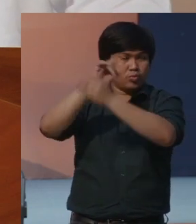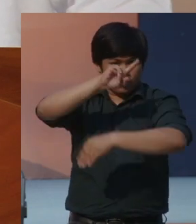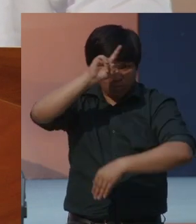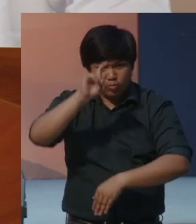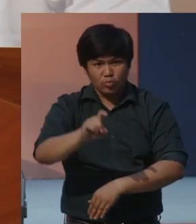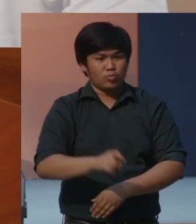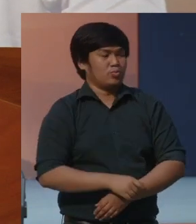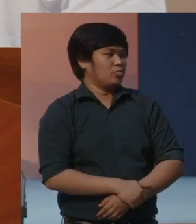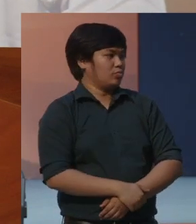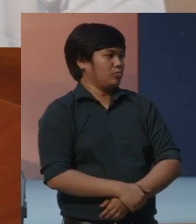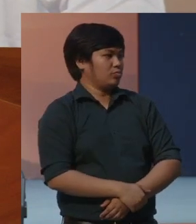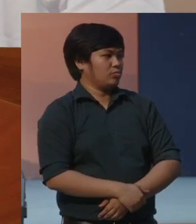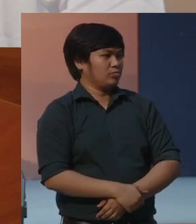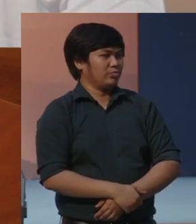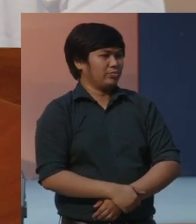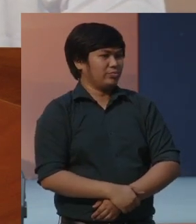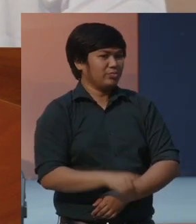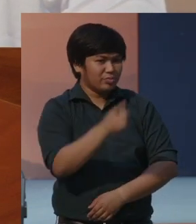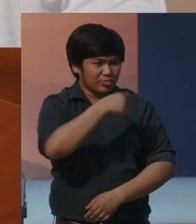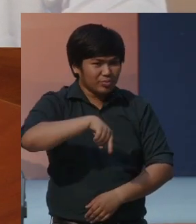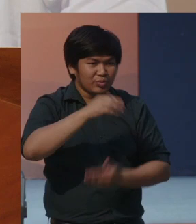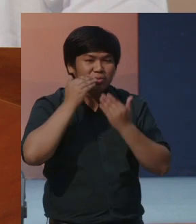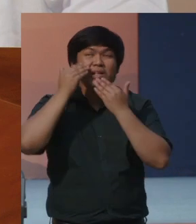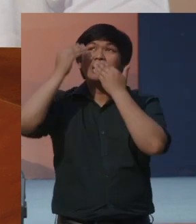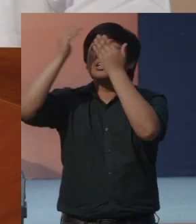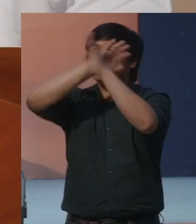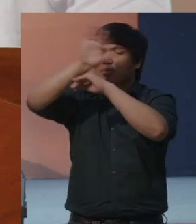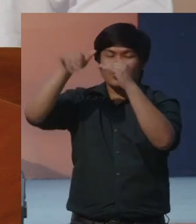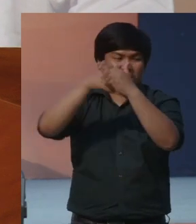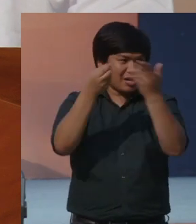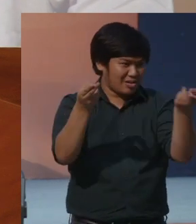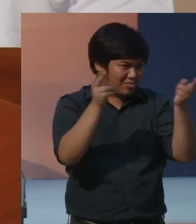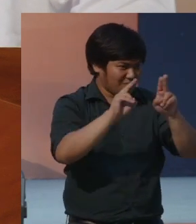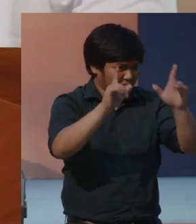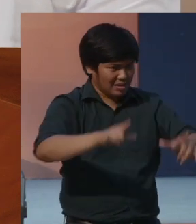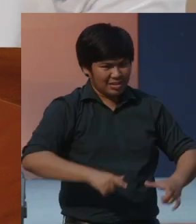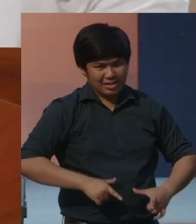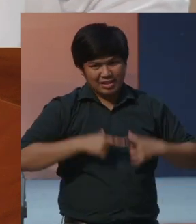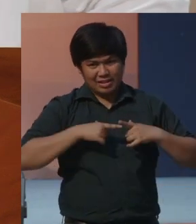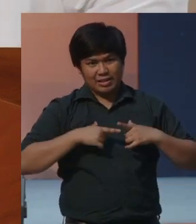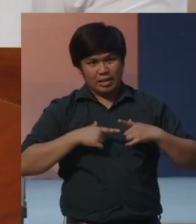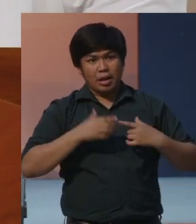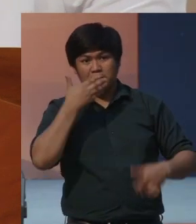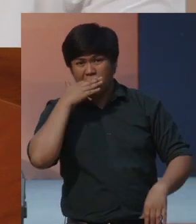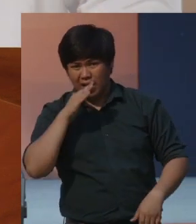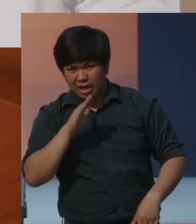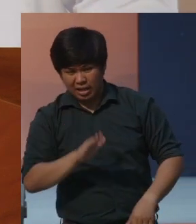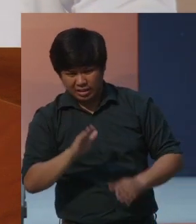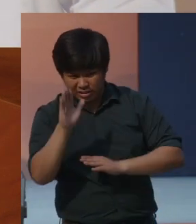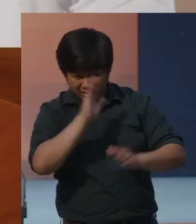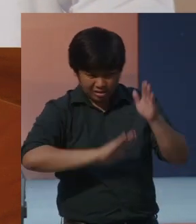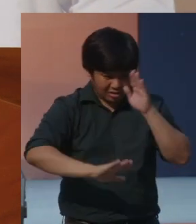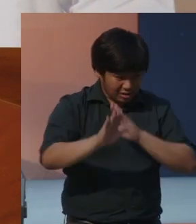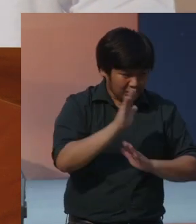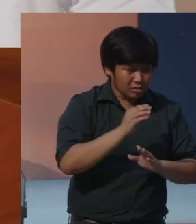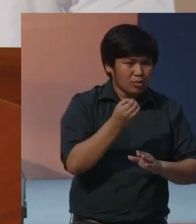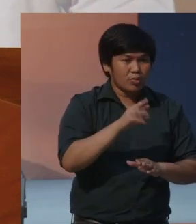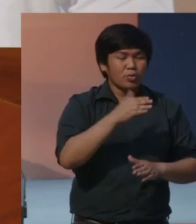Tayo ba'y palagi nagpapasalamat sa lahat ng nangyayari sa atin, masama man o mabuti?